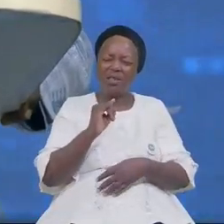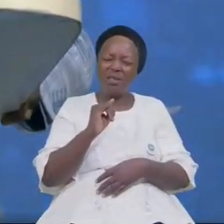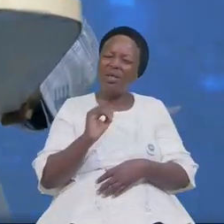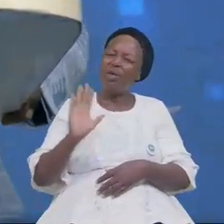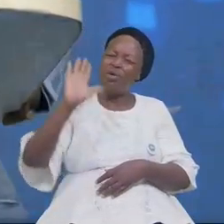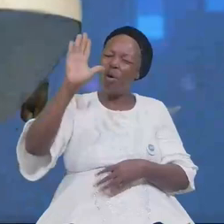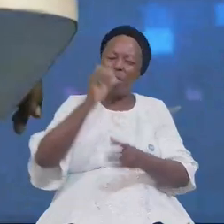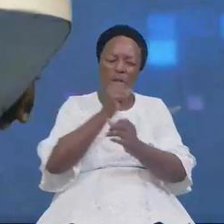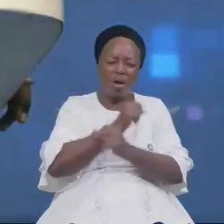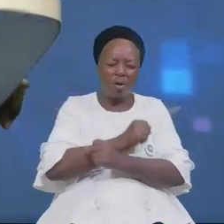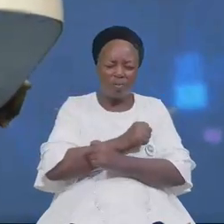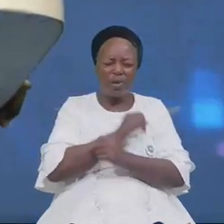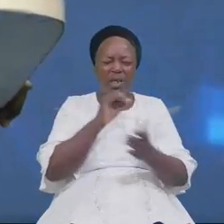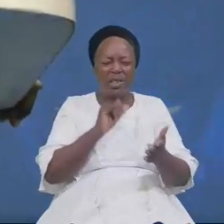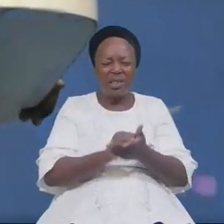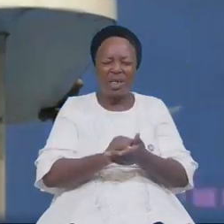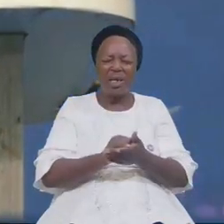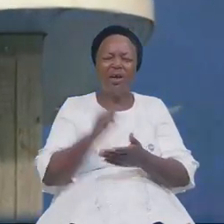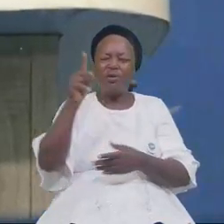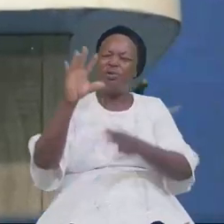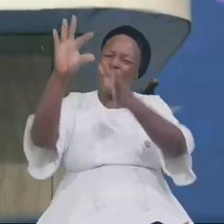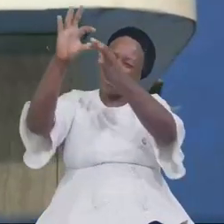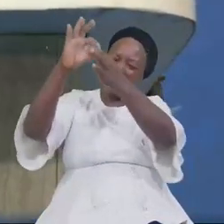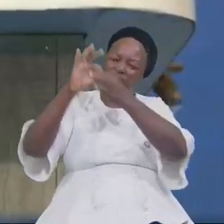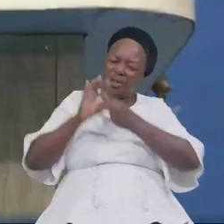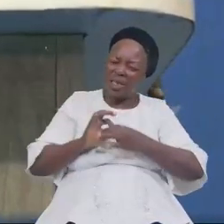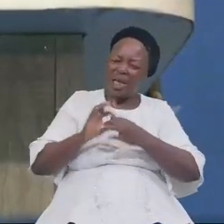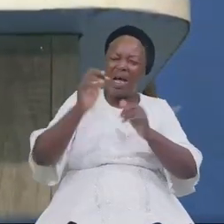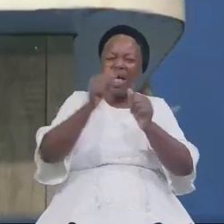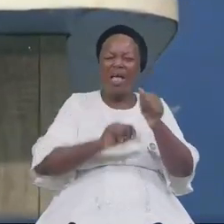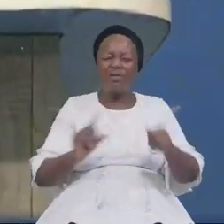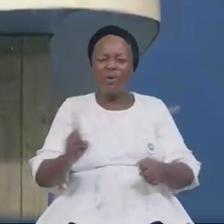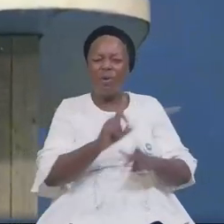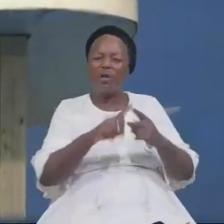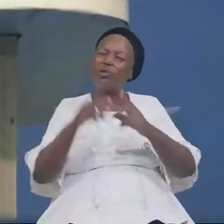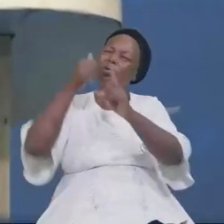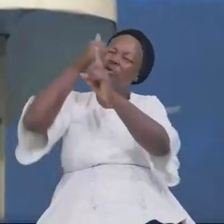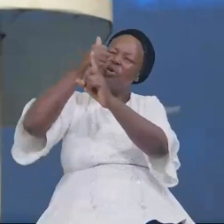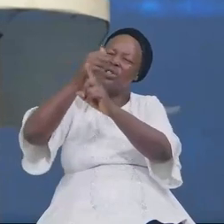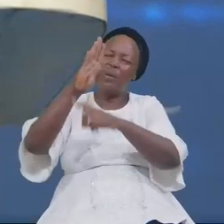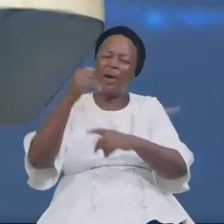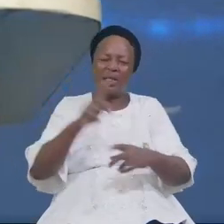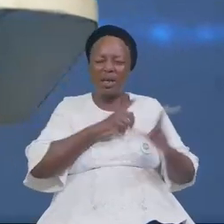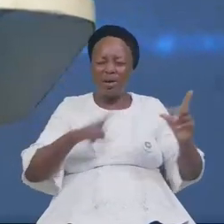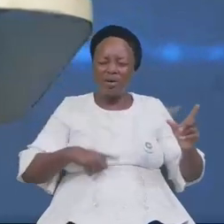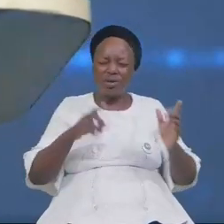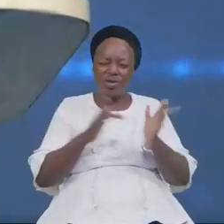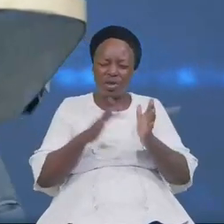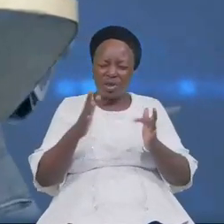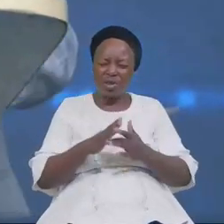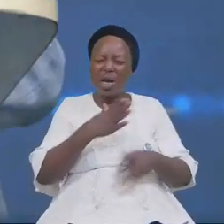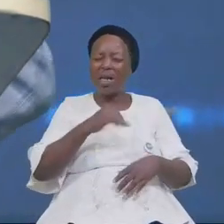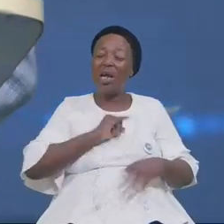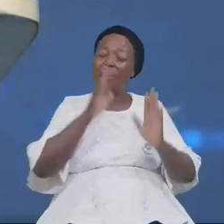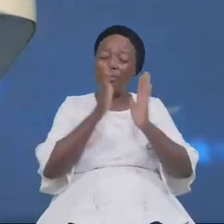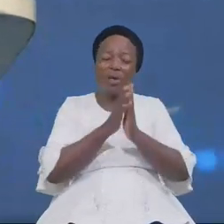C'est ton amour que tu réconcilies tout le monde avec toi par le Seigneur